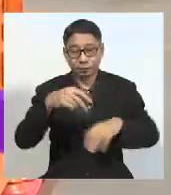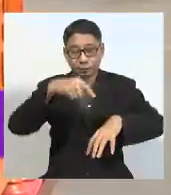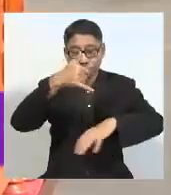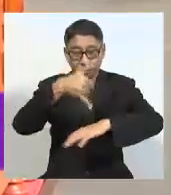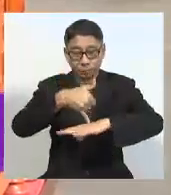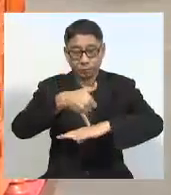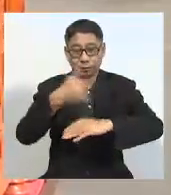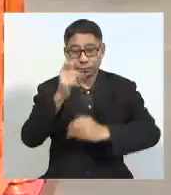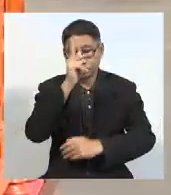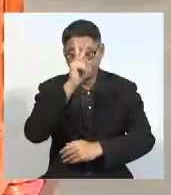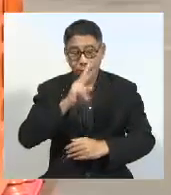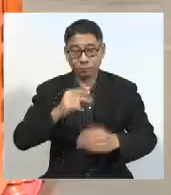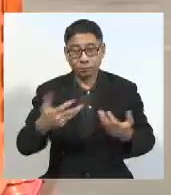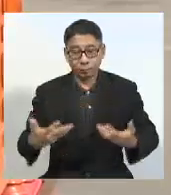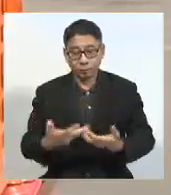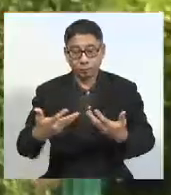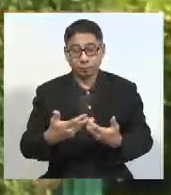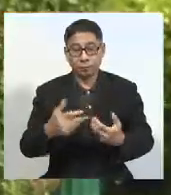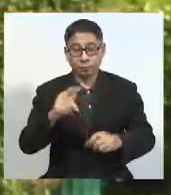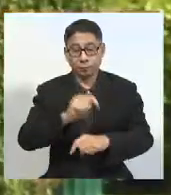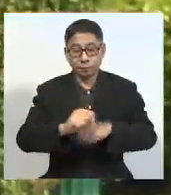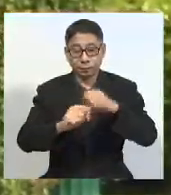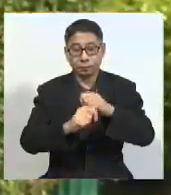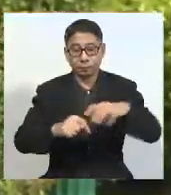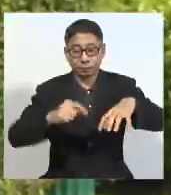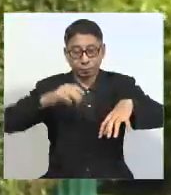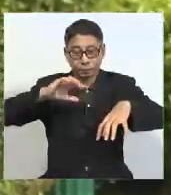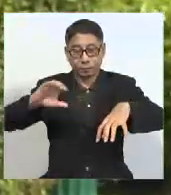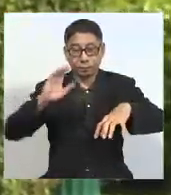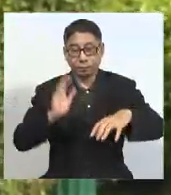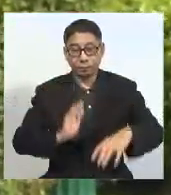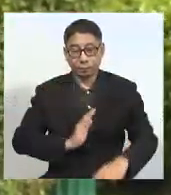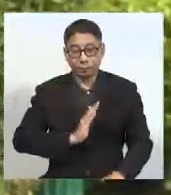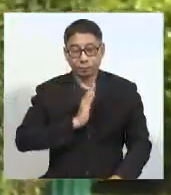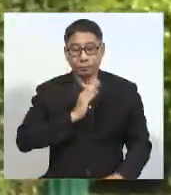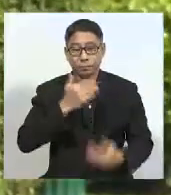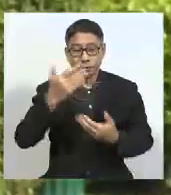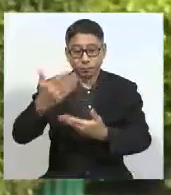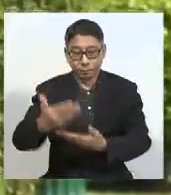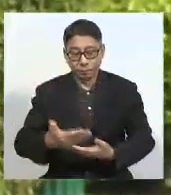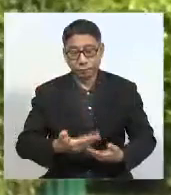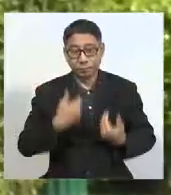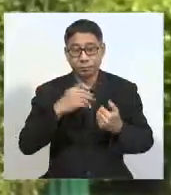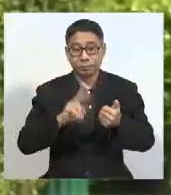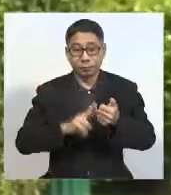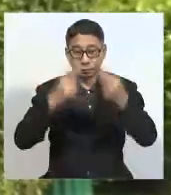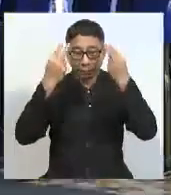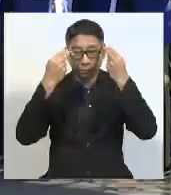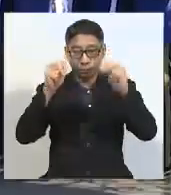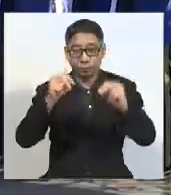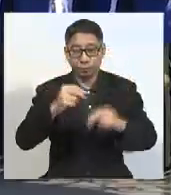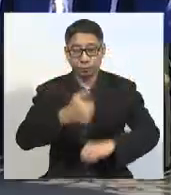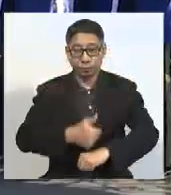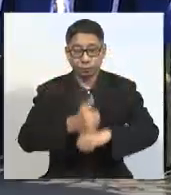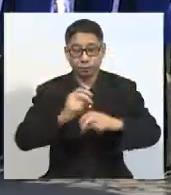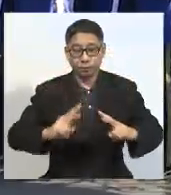คารพณสนามหญ้าตึกไทยคู่ฟ้าโดยมีผู้มีเกียรติที่มารอรับเสด็จซึ่งประกอบด้วยรองนายกรัฐมนตรี